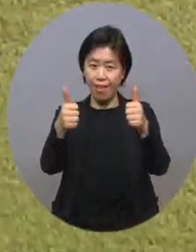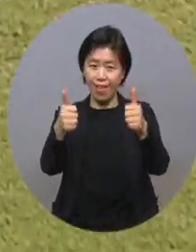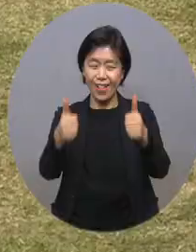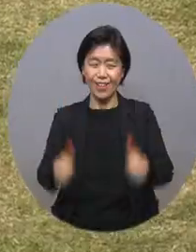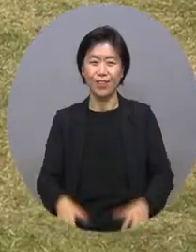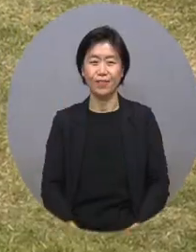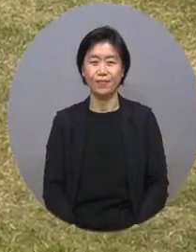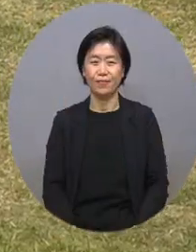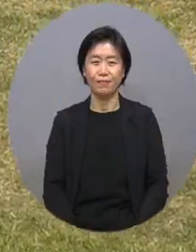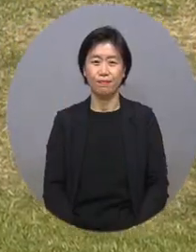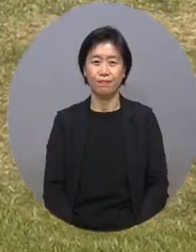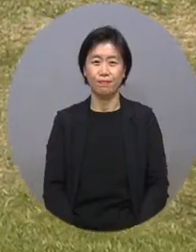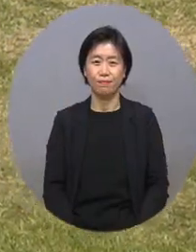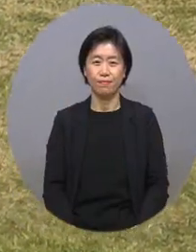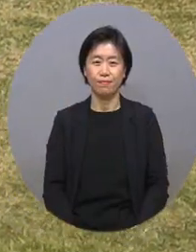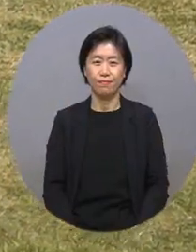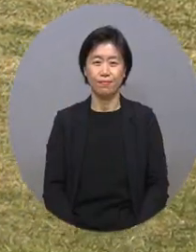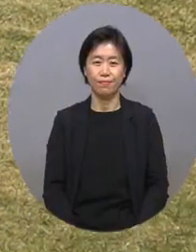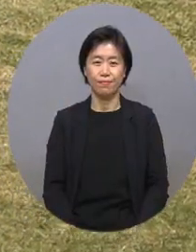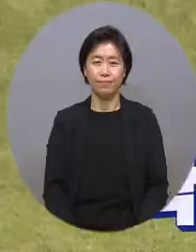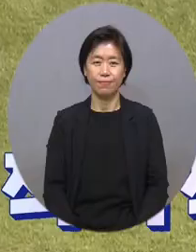우와! 우와! 우와! 우와!